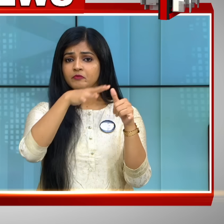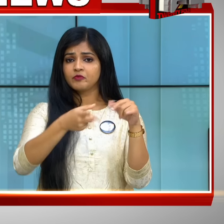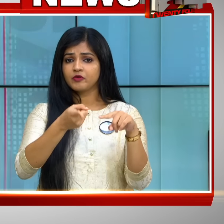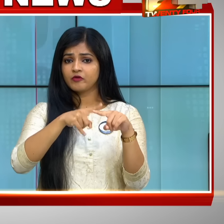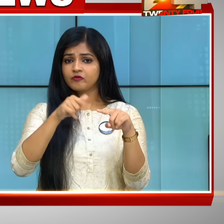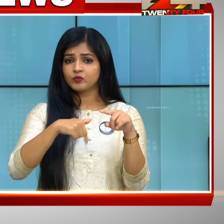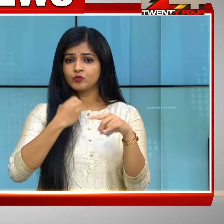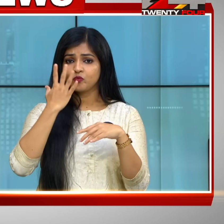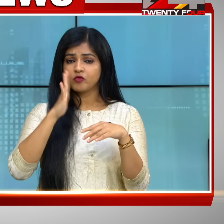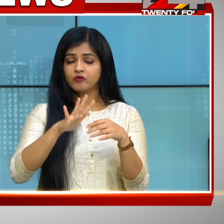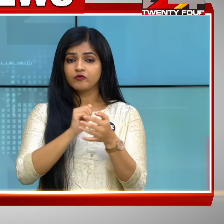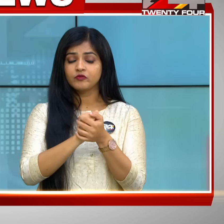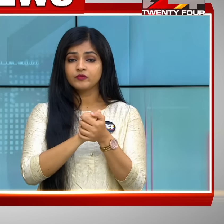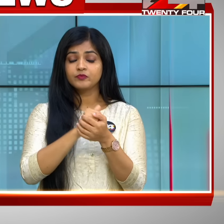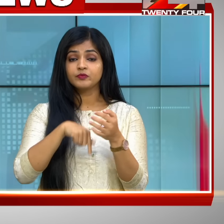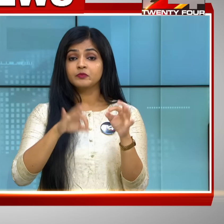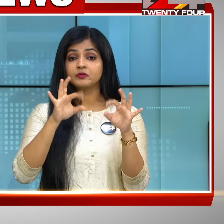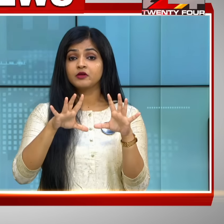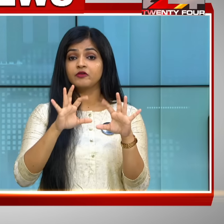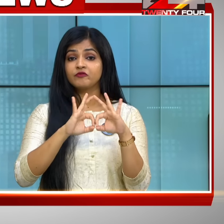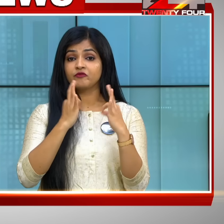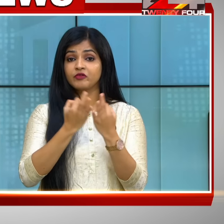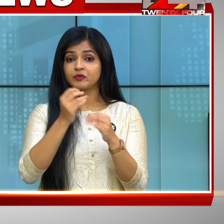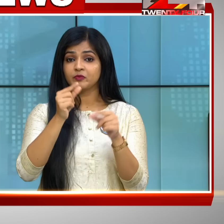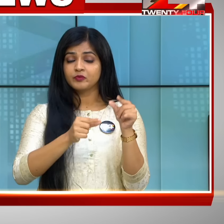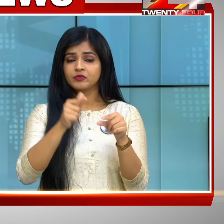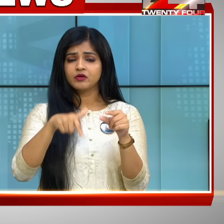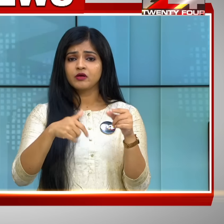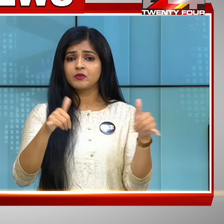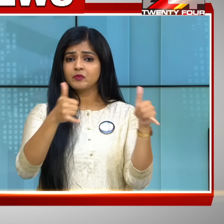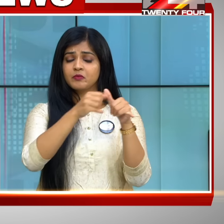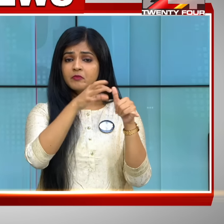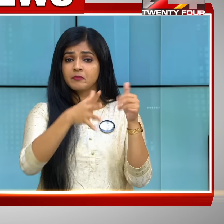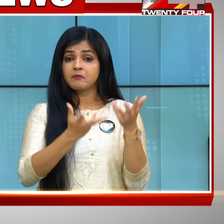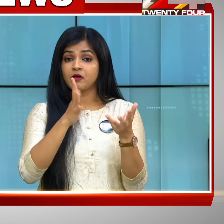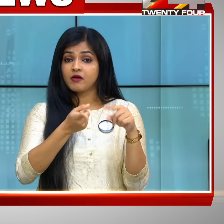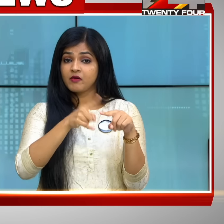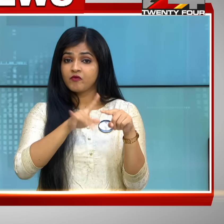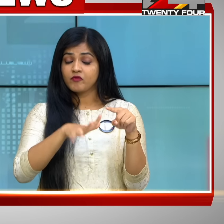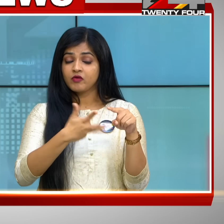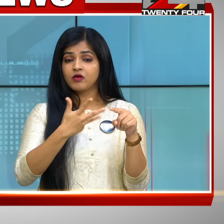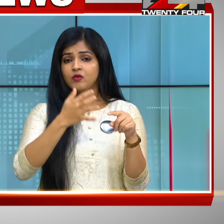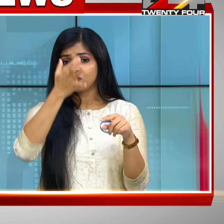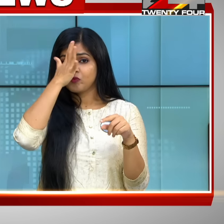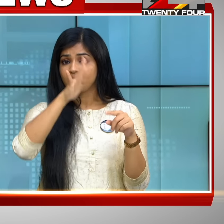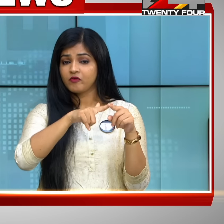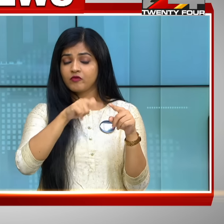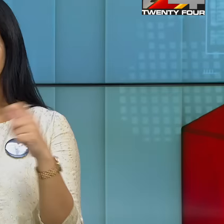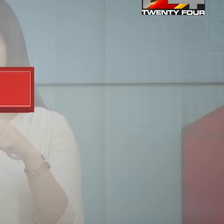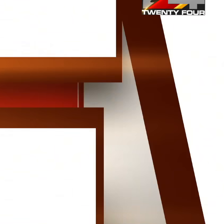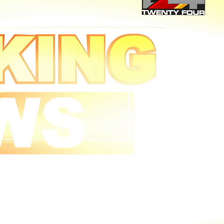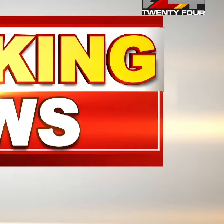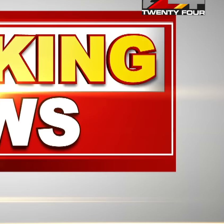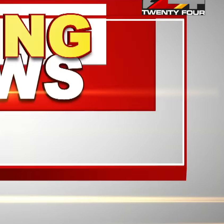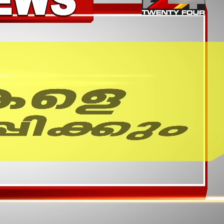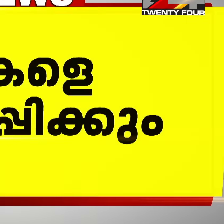പശ്ചാത്തലത്തിൽ കൂടിയാണ് 10 കുടുംബങ്ങളെ, മണ്ണിടിച്ചിൽ ഉരുൾപൊട്ടൽ സാധ്യതാ മേഖലകളിൽ താമസിക്കുന്ന 10 കുടുംബങ്ങളെ ക്യാമ്പിലേക്ക്, അത് രാത്രികാലങ്ങളിൽ